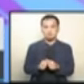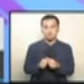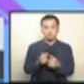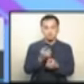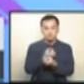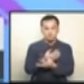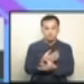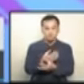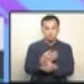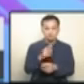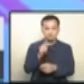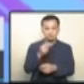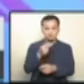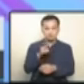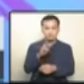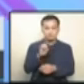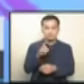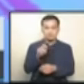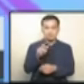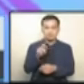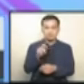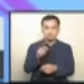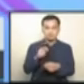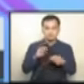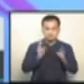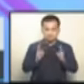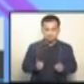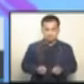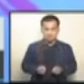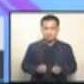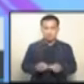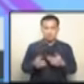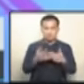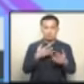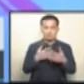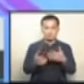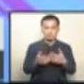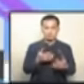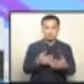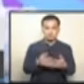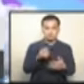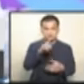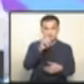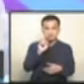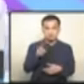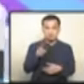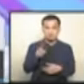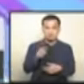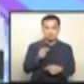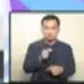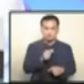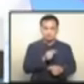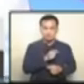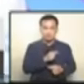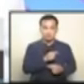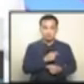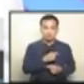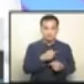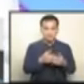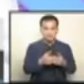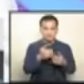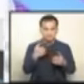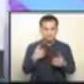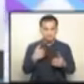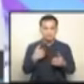Bomb threat assessment. Naka-uniform naman po sila. Naka-uniform po. However, ito naman po yung tanong ko dito sa security guard. Prior